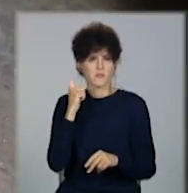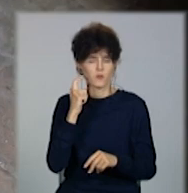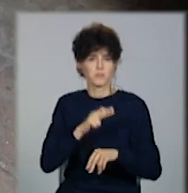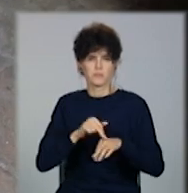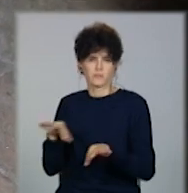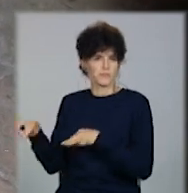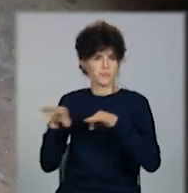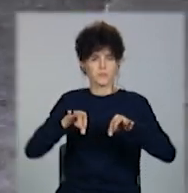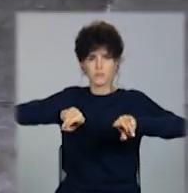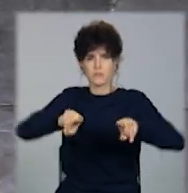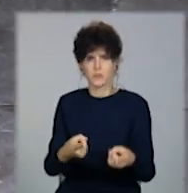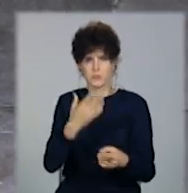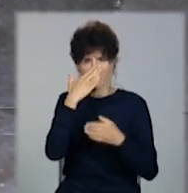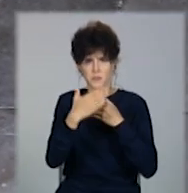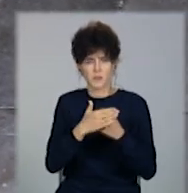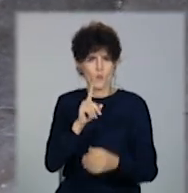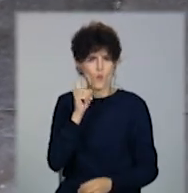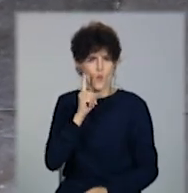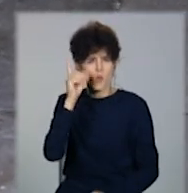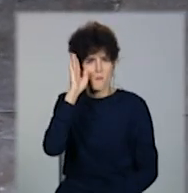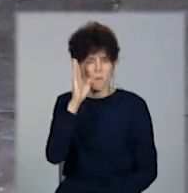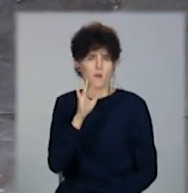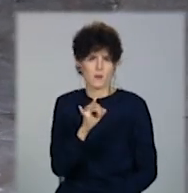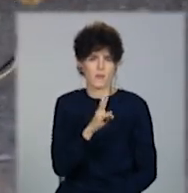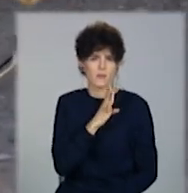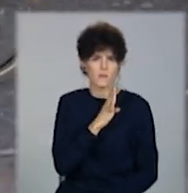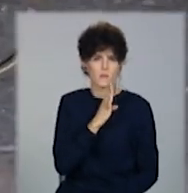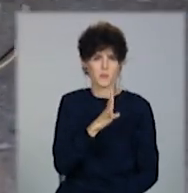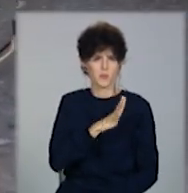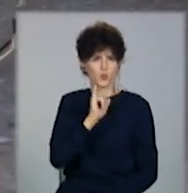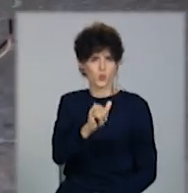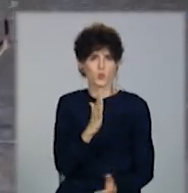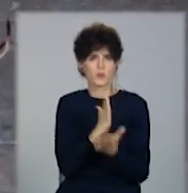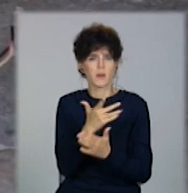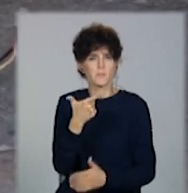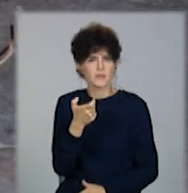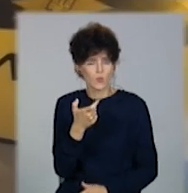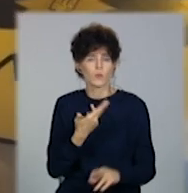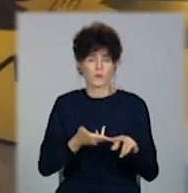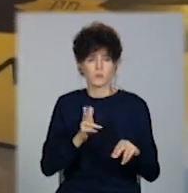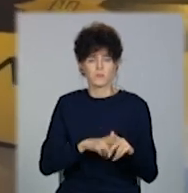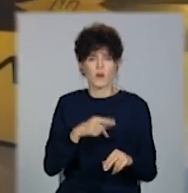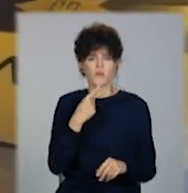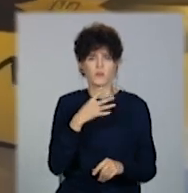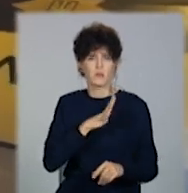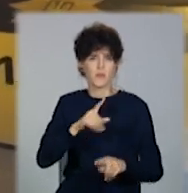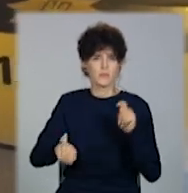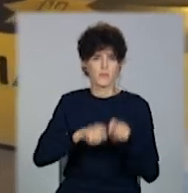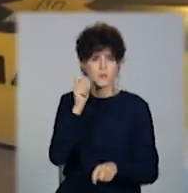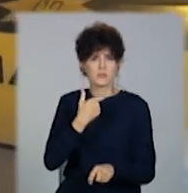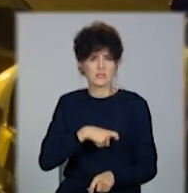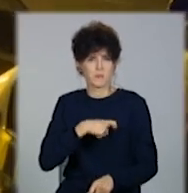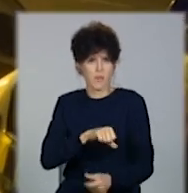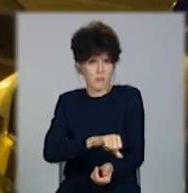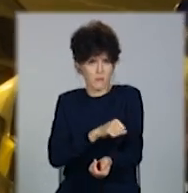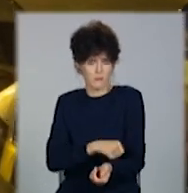затримали неповнолітню та її хлопця, в якого був пневматичний пістолет. Виявилося, порушники були під дією